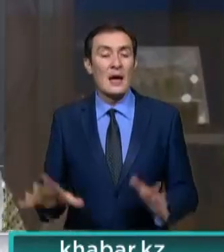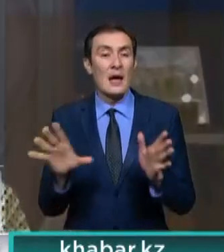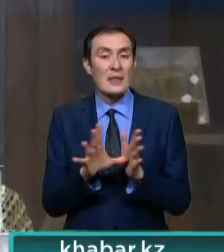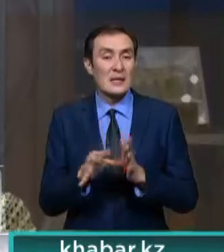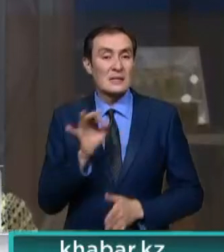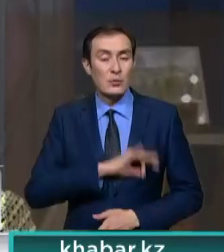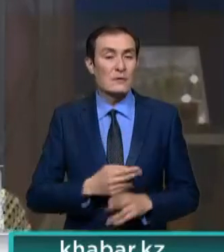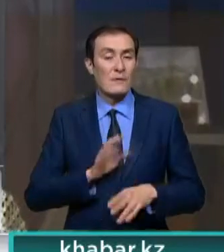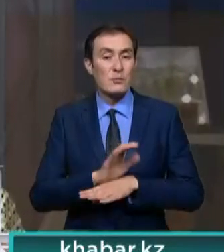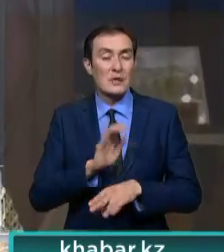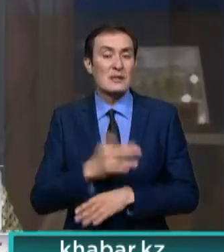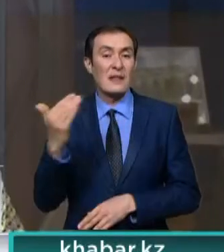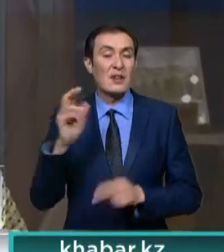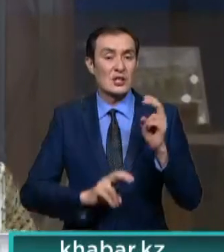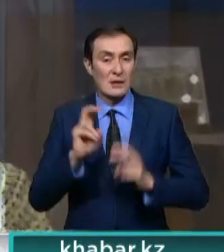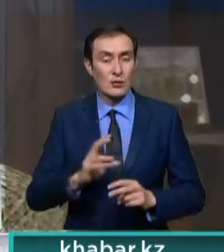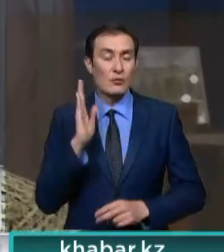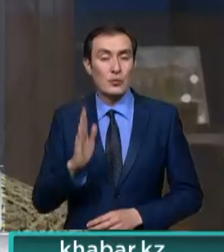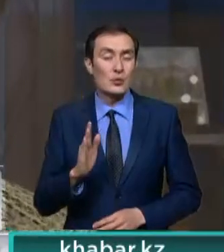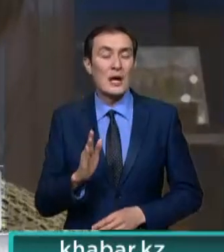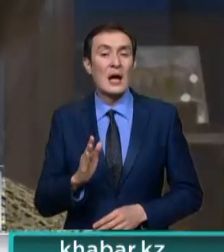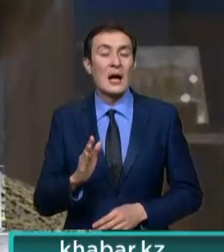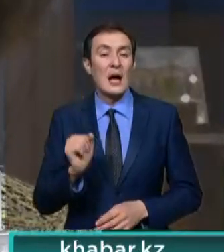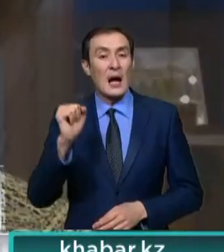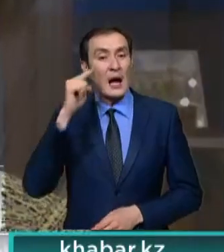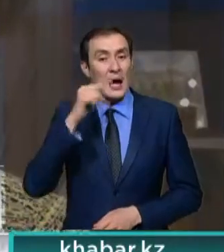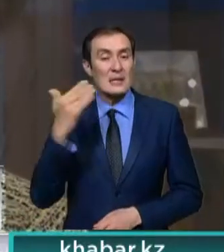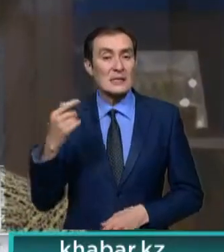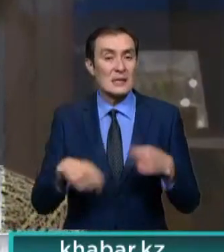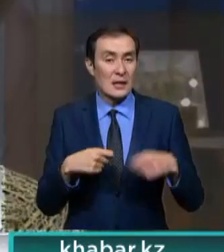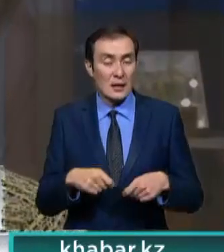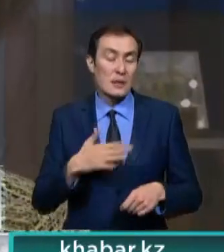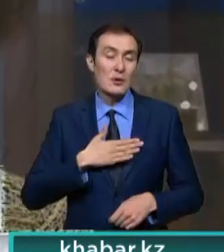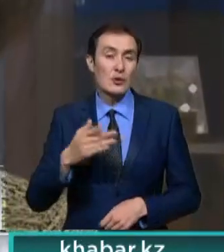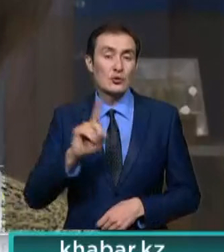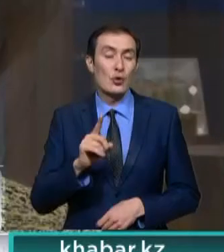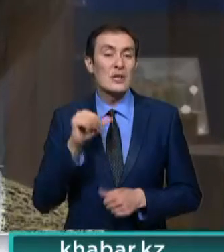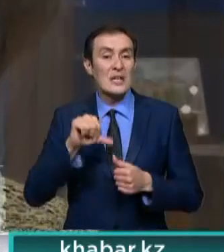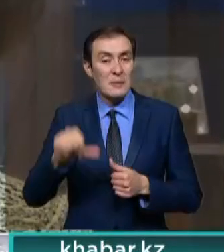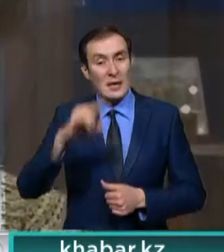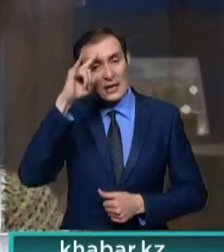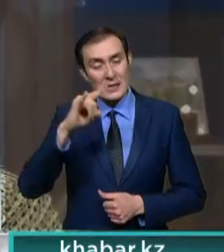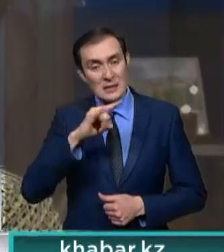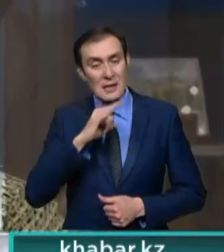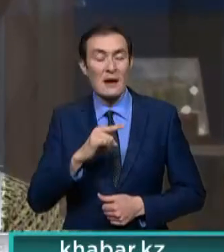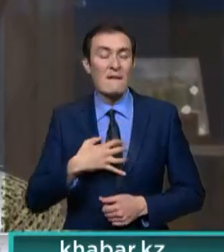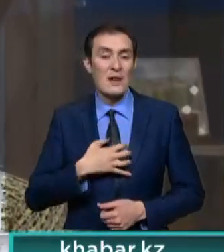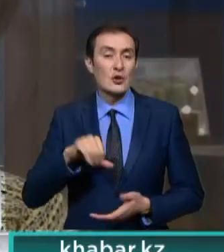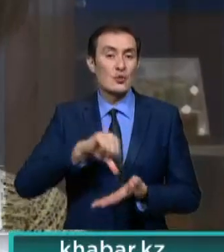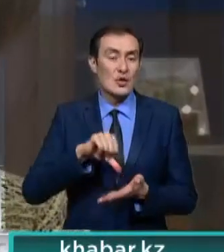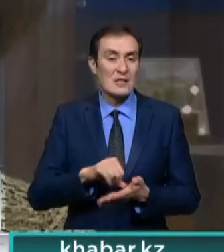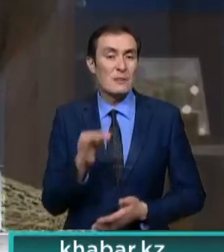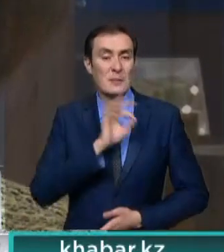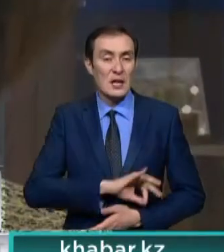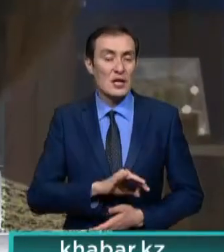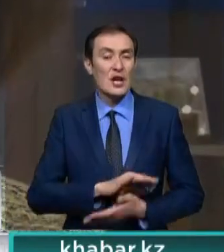Энергоносители, которые будут выпускаться на ваших заводах, будут рассчитаны на азиатские рынки. Тем самым мы считаем, что именно Казахстан принимает важное участие в